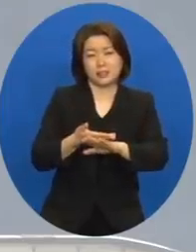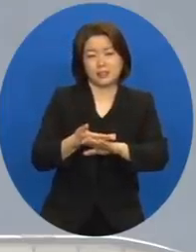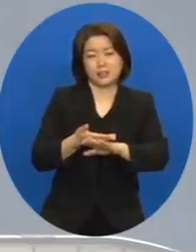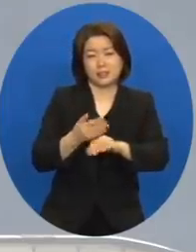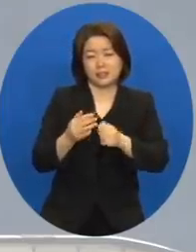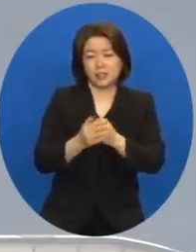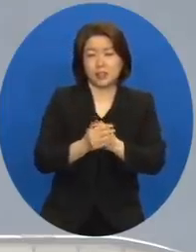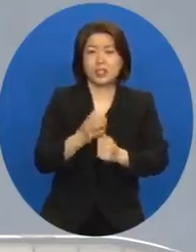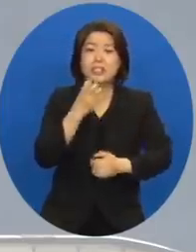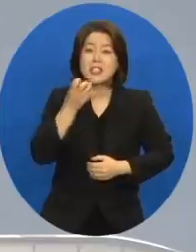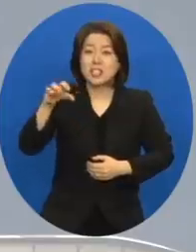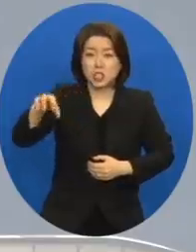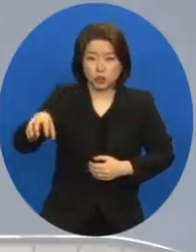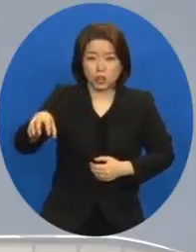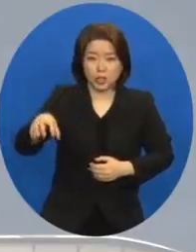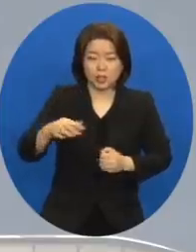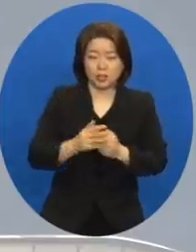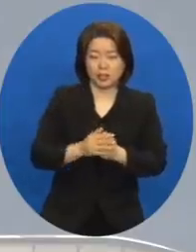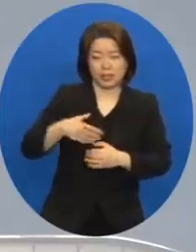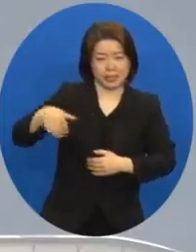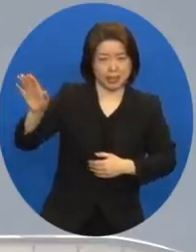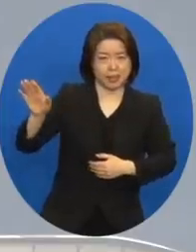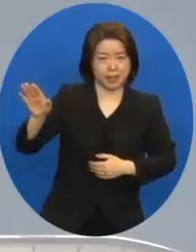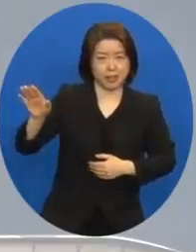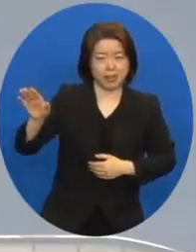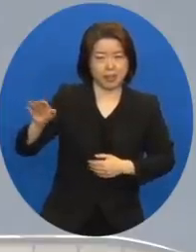유대로 어 갔다